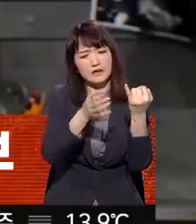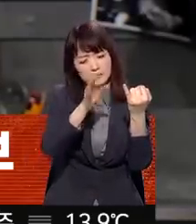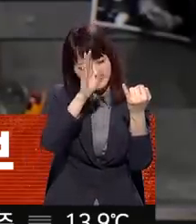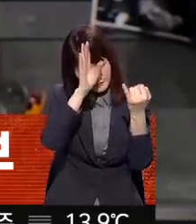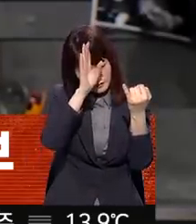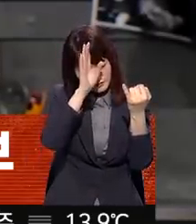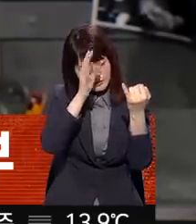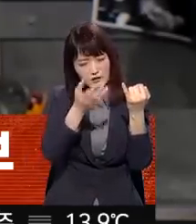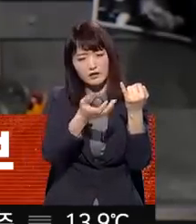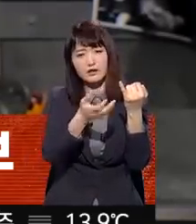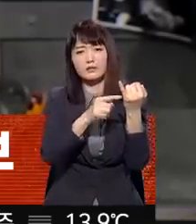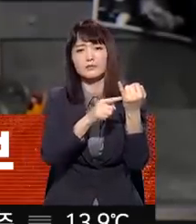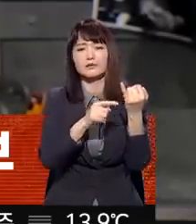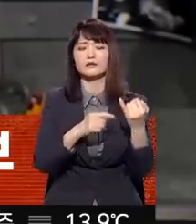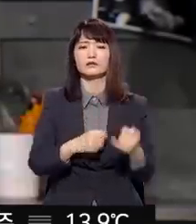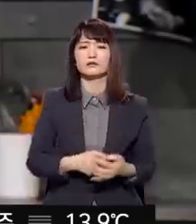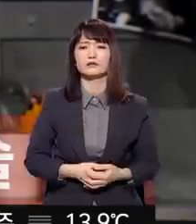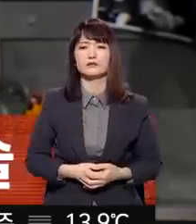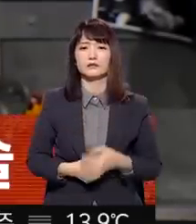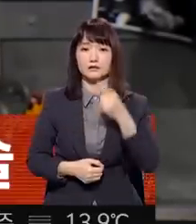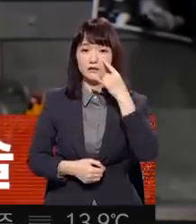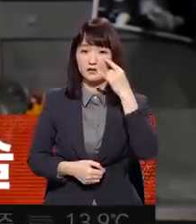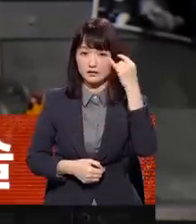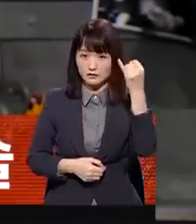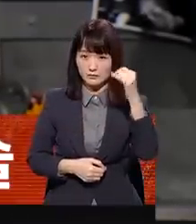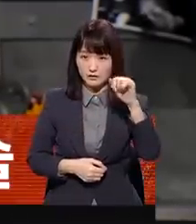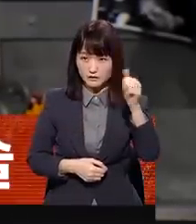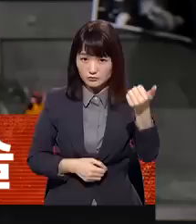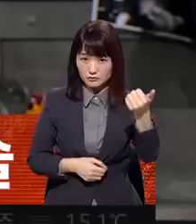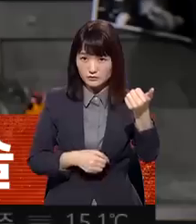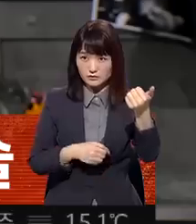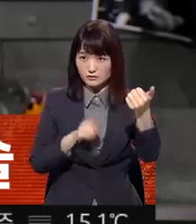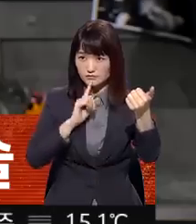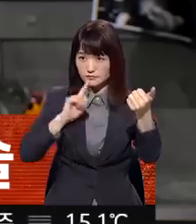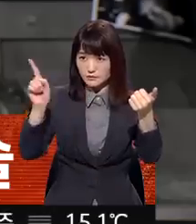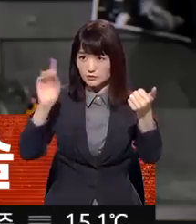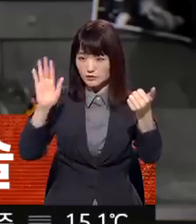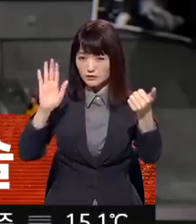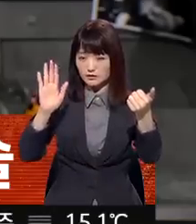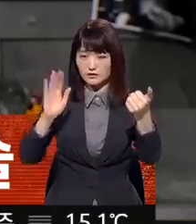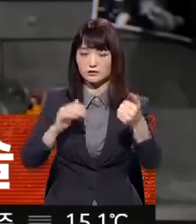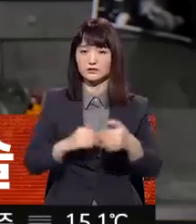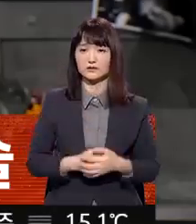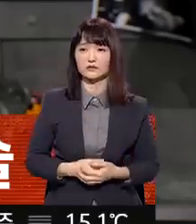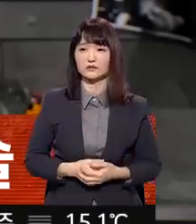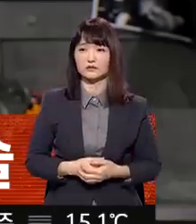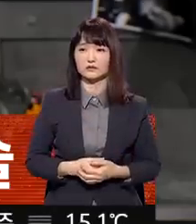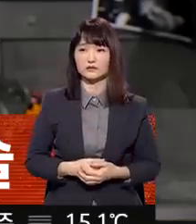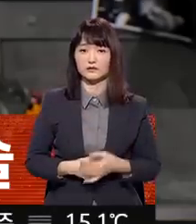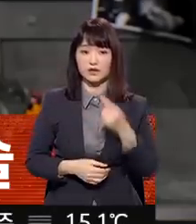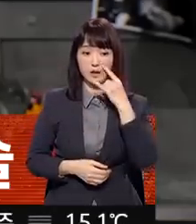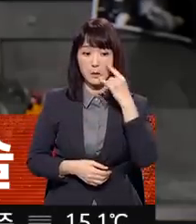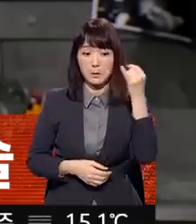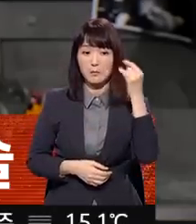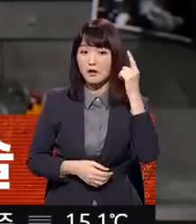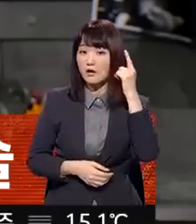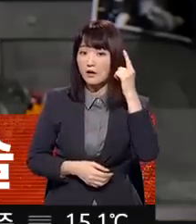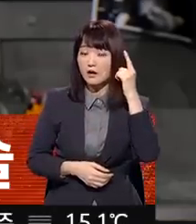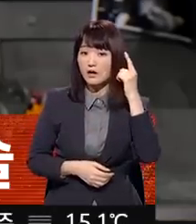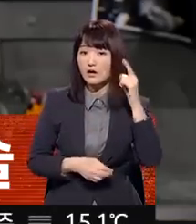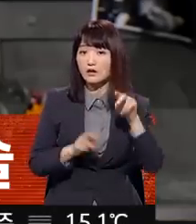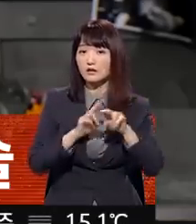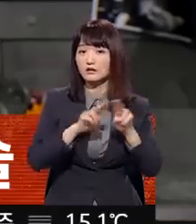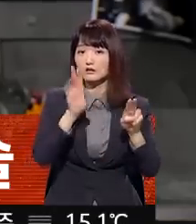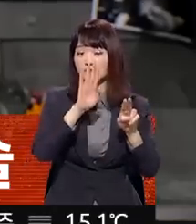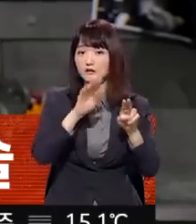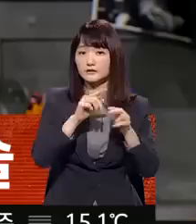말하고 있습니다. 그리고 중요한 거는 어머니가 사망했는데도 불구하고 신고 안 한 건 당연한 거고 예. 어머니가 쓰던 휴대폰을 해지하지 않고 계속